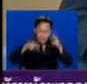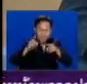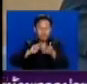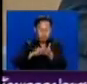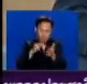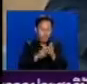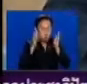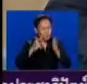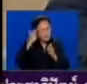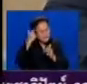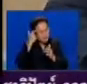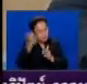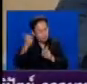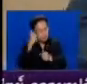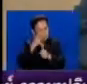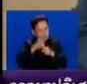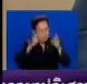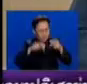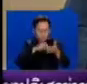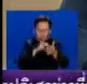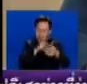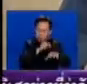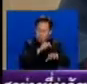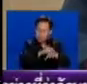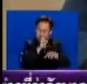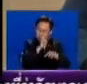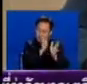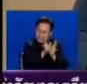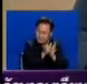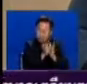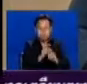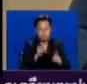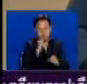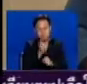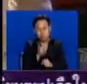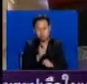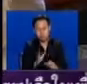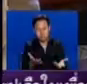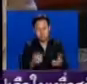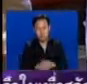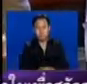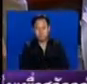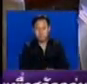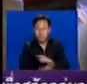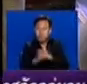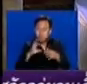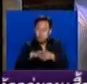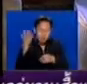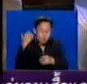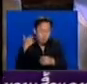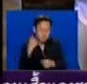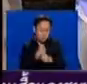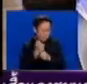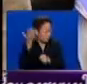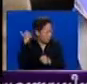ต่อจากผู้ไม่หวังดีซึ่งมีความยาวเพียงแค่2 นาทีเศษแต่ในความเป็นจริงที่ออกรายการโหราศาสตร์กับการเมืองที่จัดผ่าน